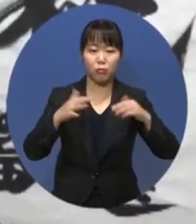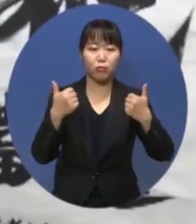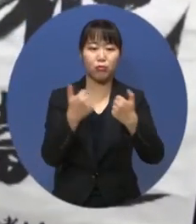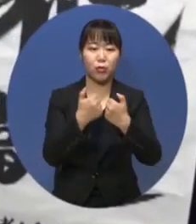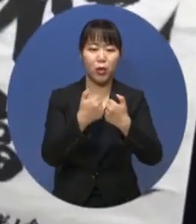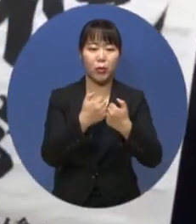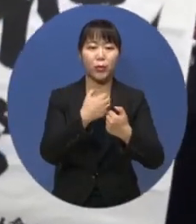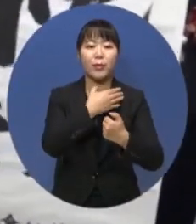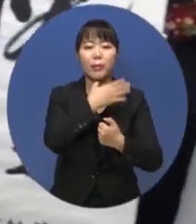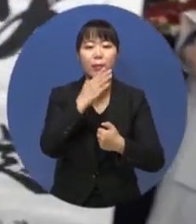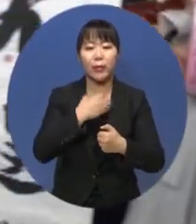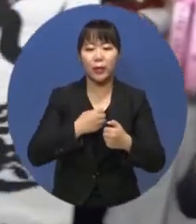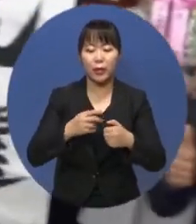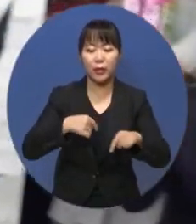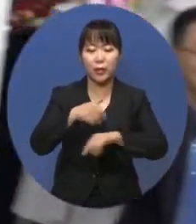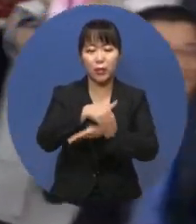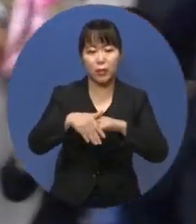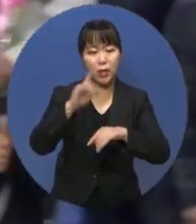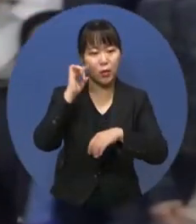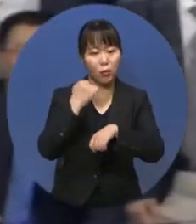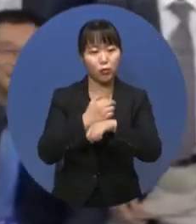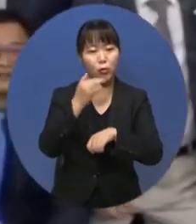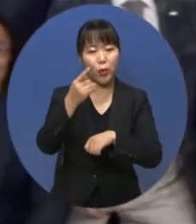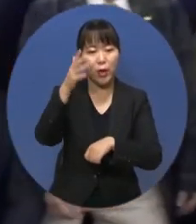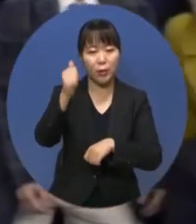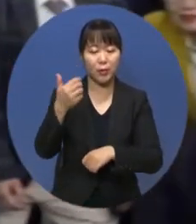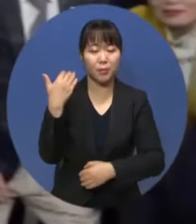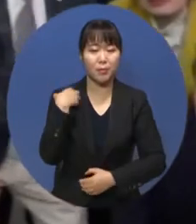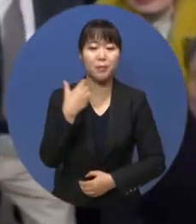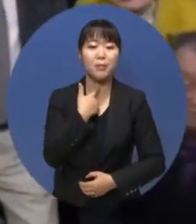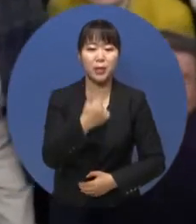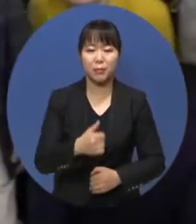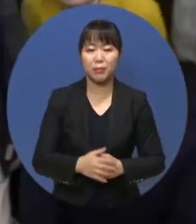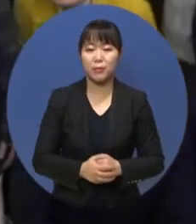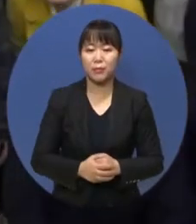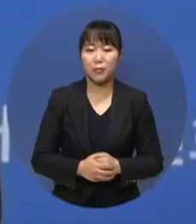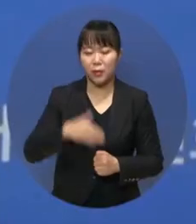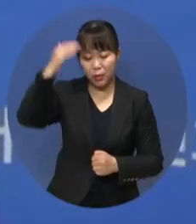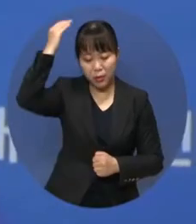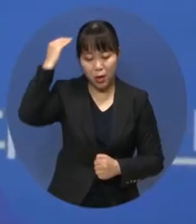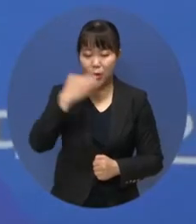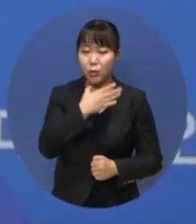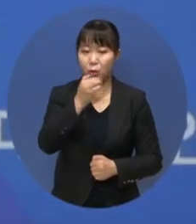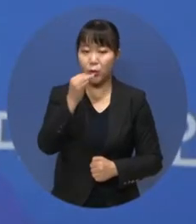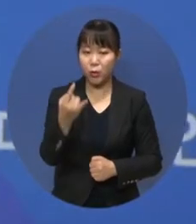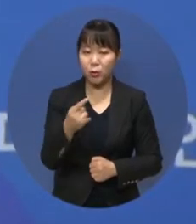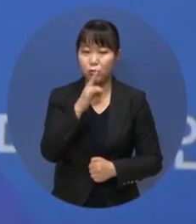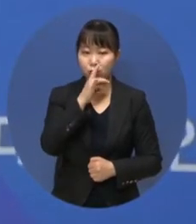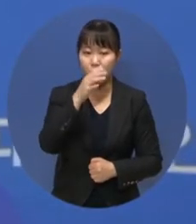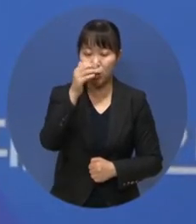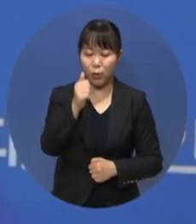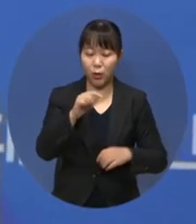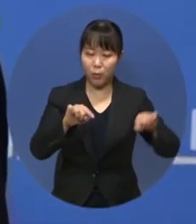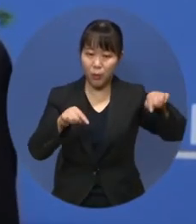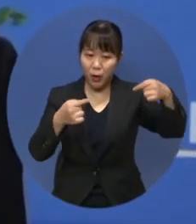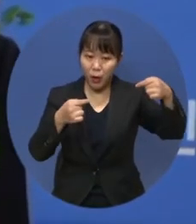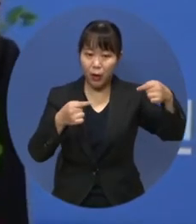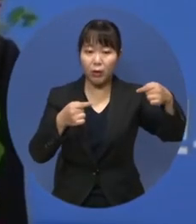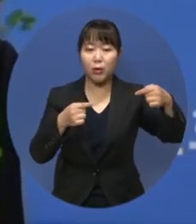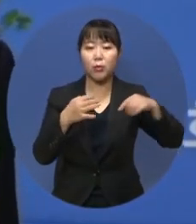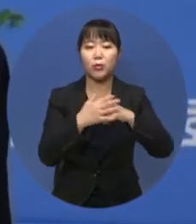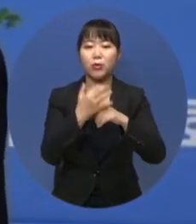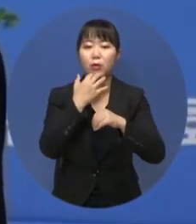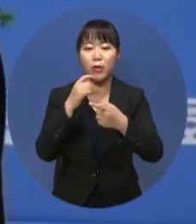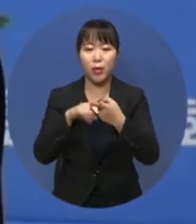노인복지 정책 연구의 대장주 같진 했습니다 이어서 대학부 인해 중앙에 공양 밥 서울 연합 의